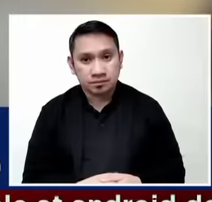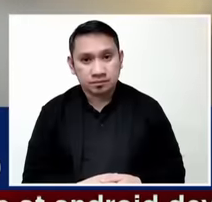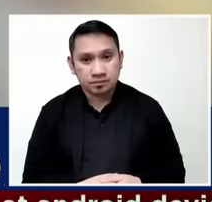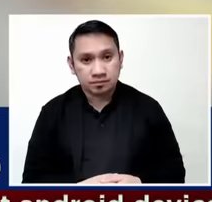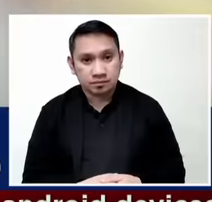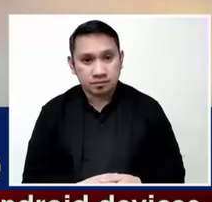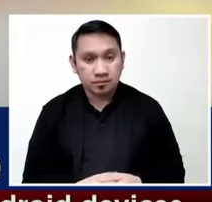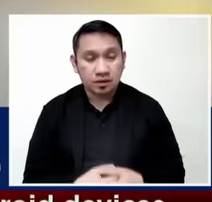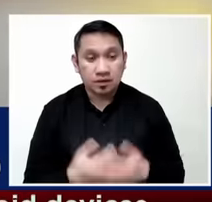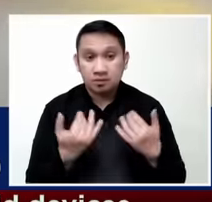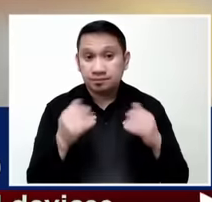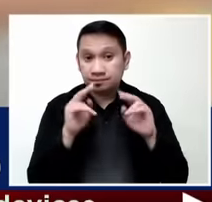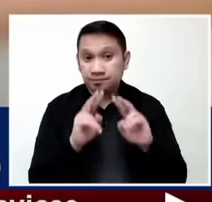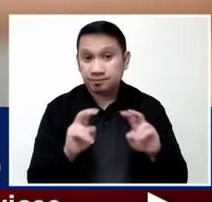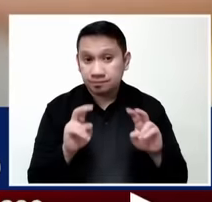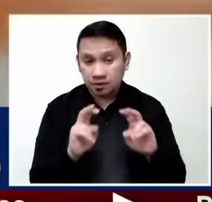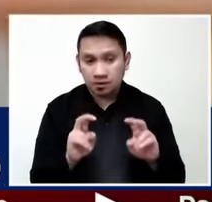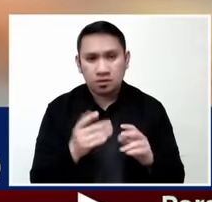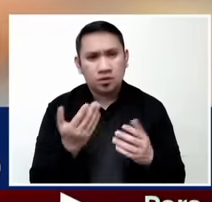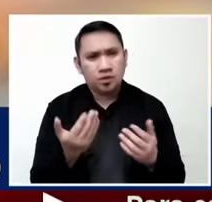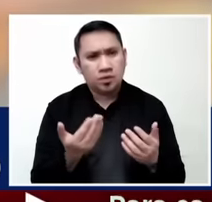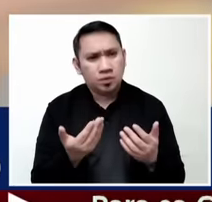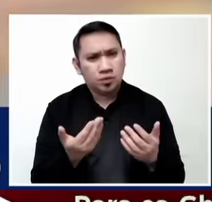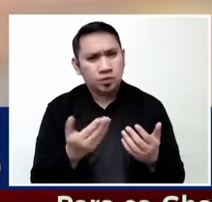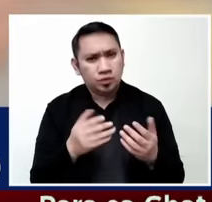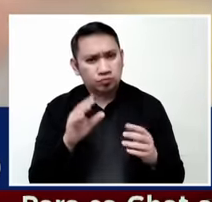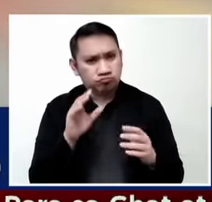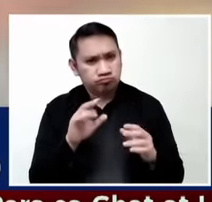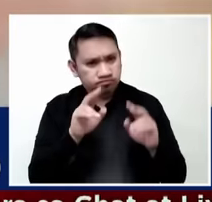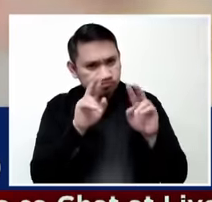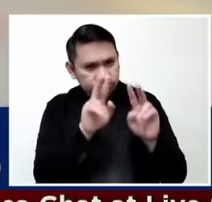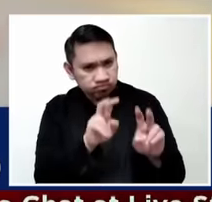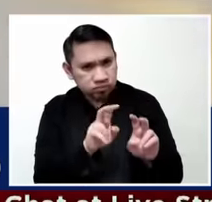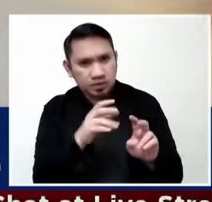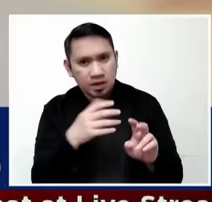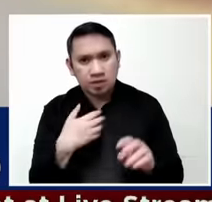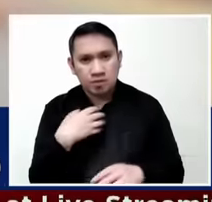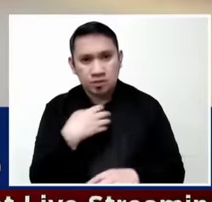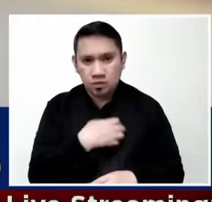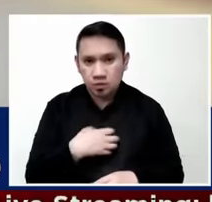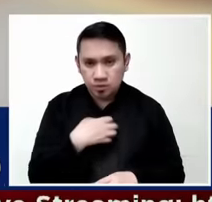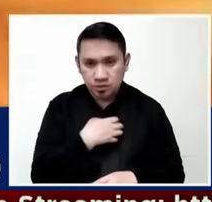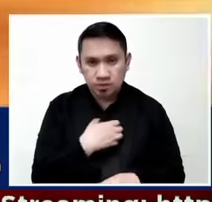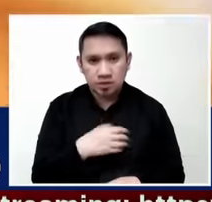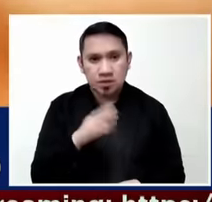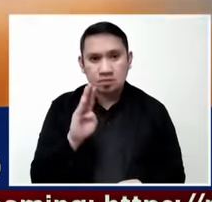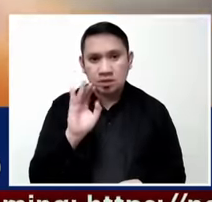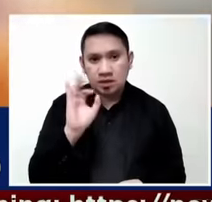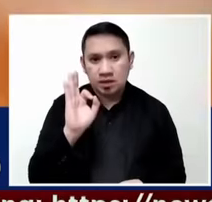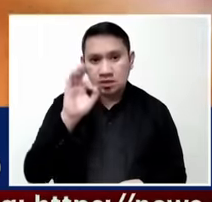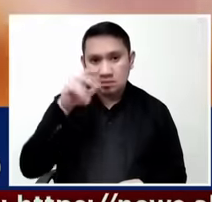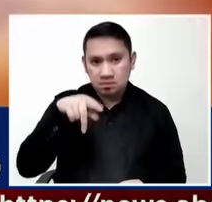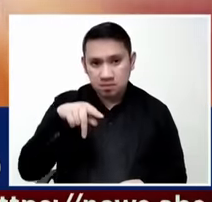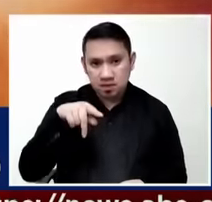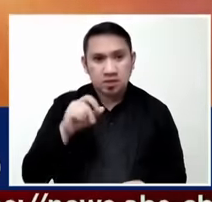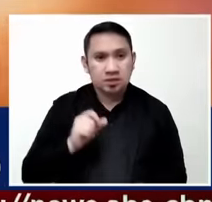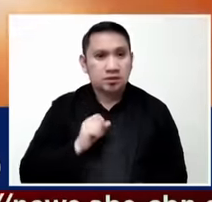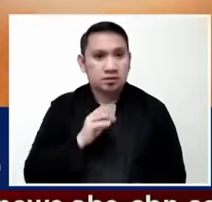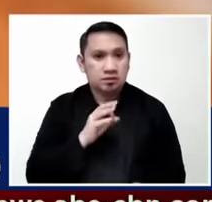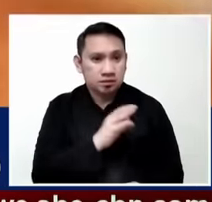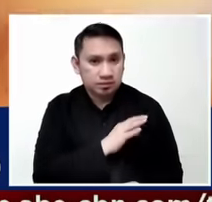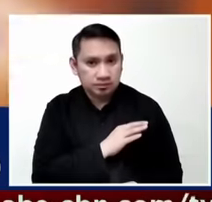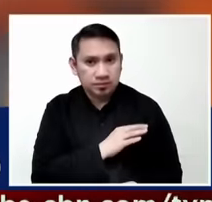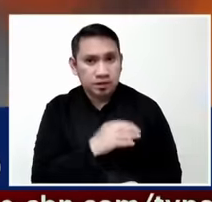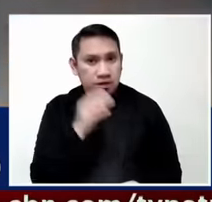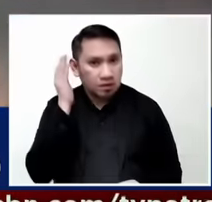Batay sa imbestigasyon, nagugat ang operasyon matapos na may magreklamong isa pang BFP personnel na hinihingan umano siya